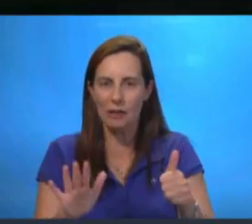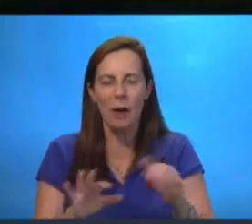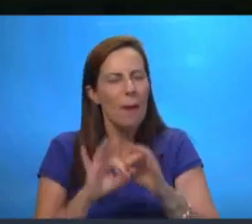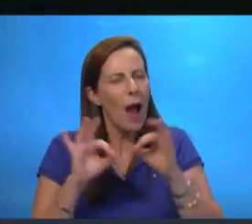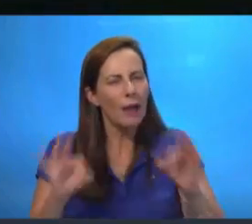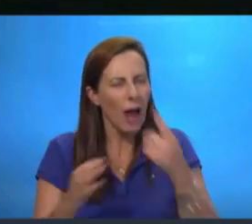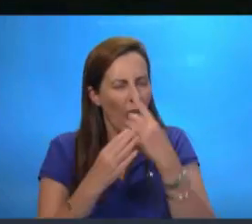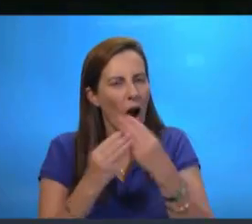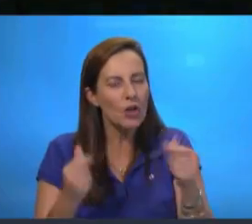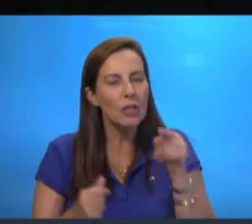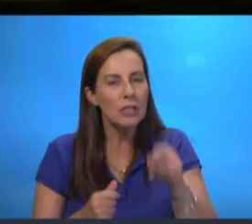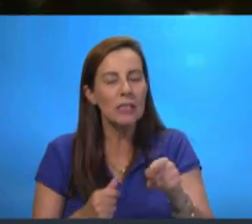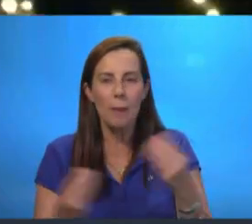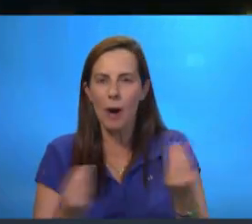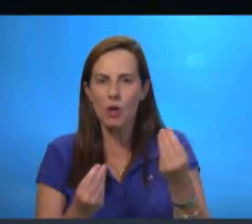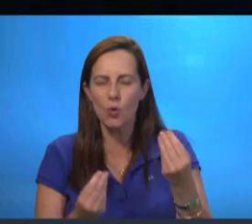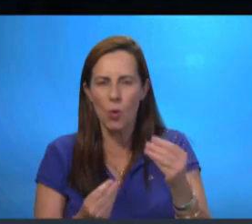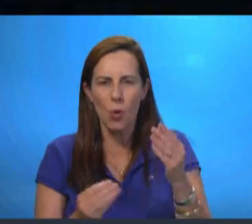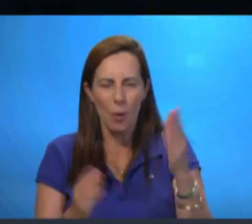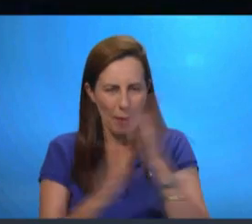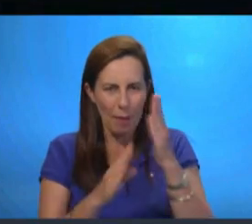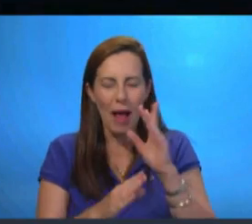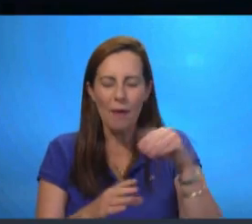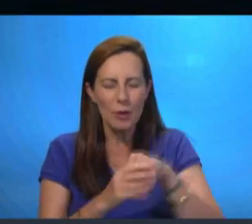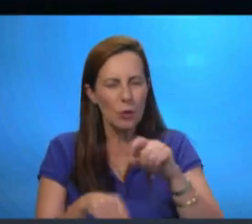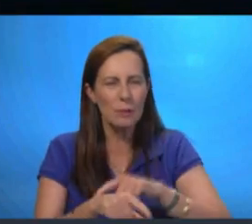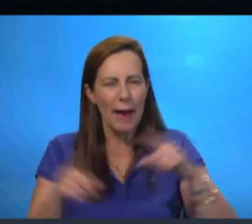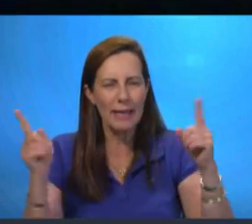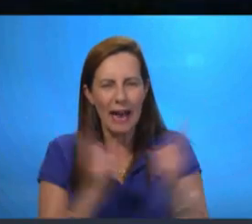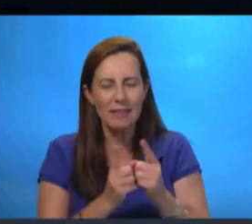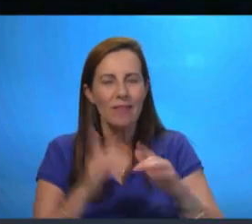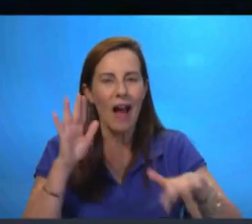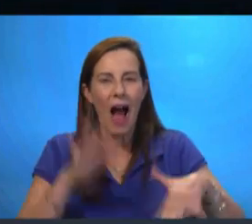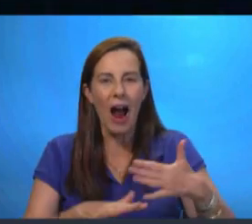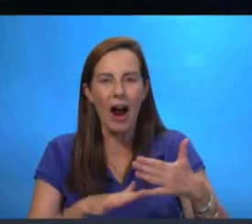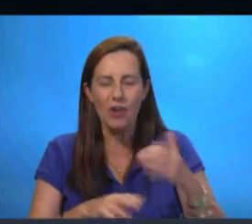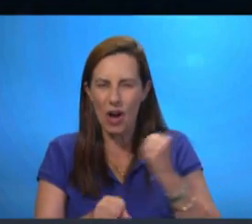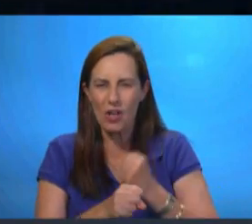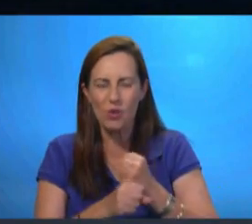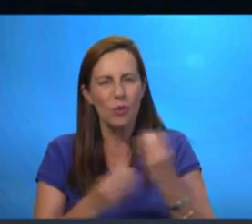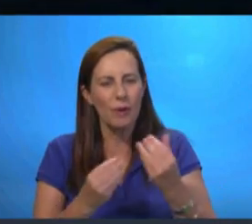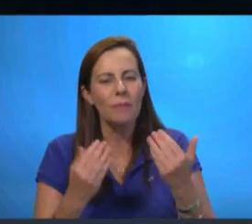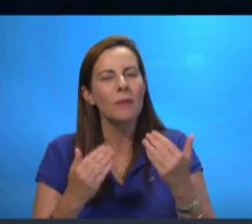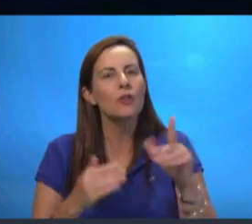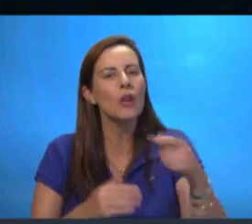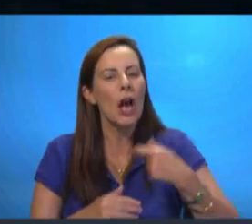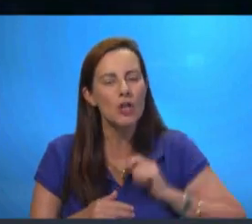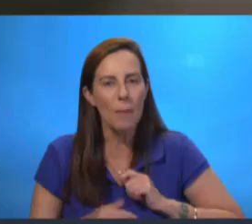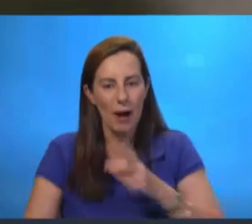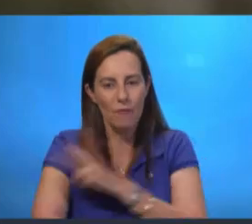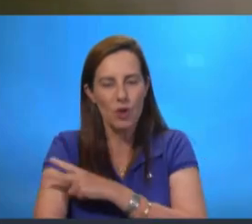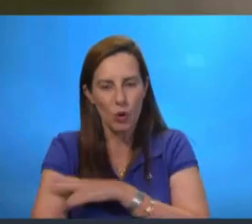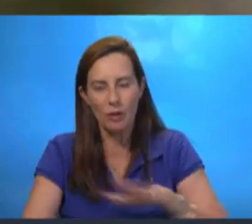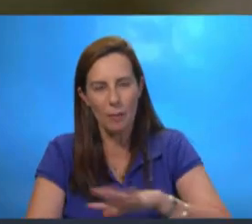החשד היה שמדובר באירוע לאומני, אבל בתוך זמן קצר ולאחר שהופעלו אמצעים מתקדמים של השבק ושוטרי המחוז